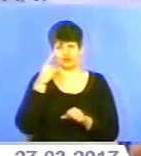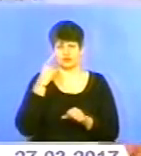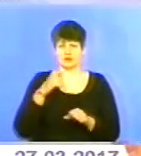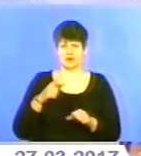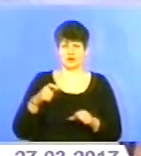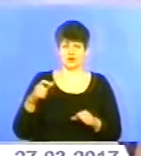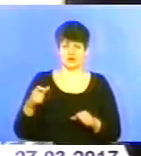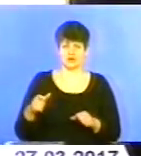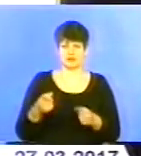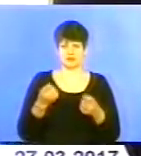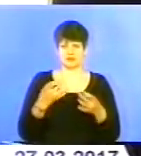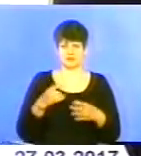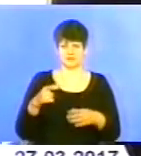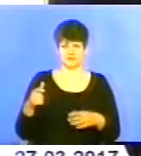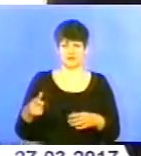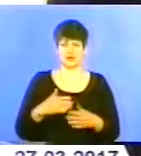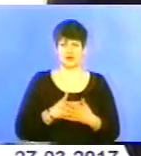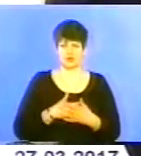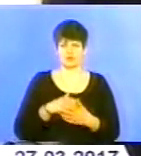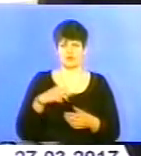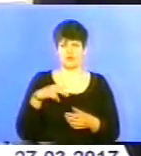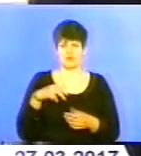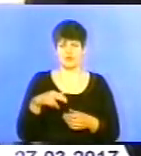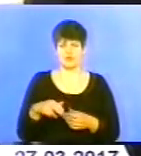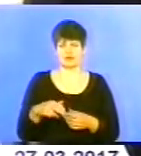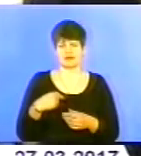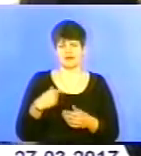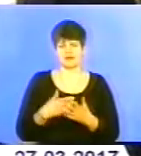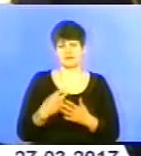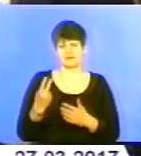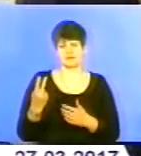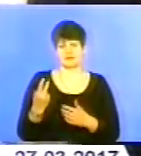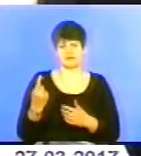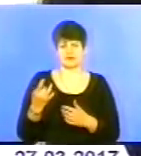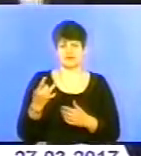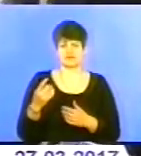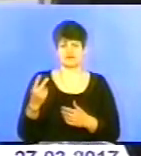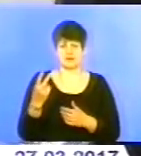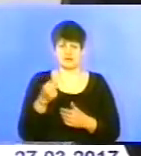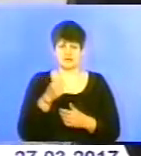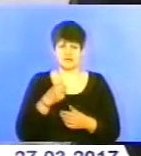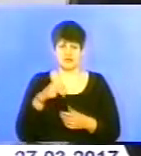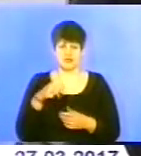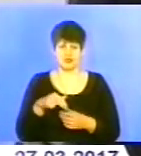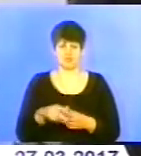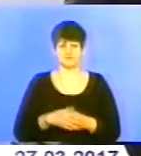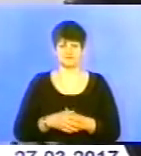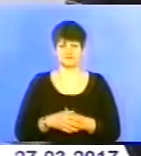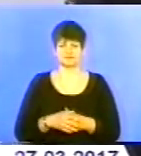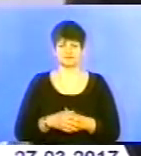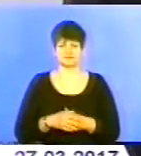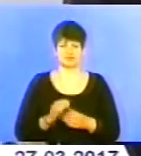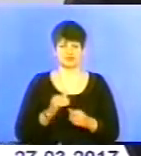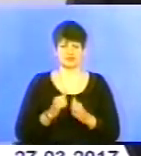звичайних громадян. Любимо. Ходимо, я, напевно, десь раз в 2 місяці. Я не часто ходжу. Найчастіше.